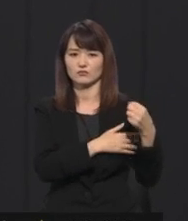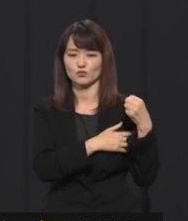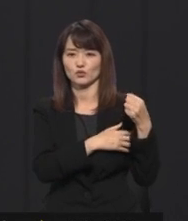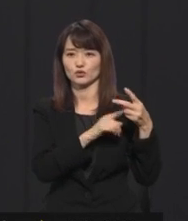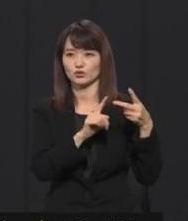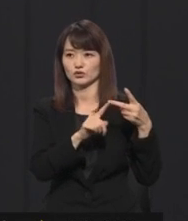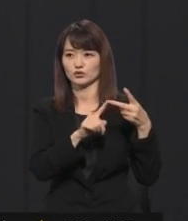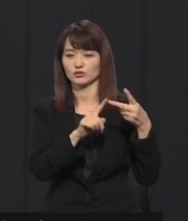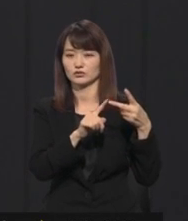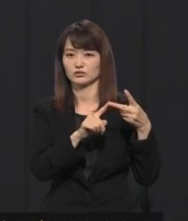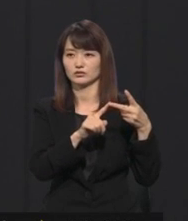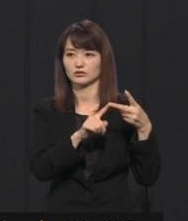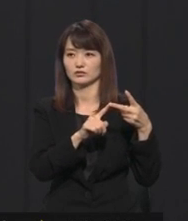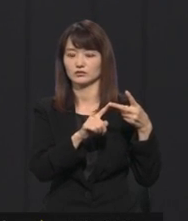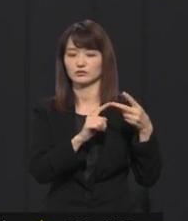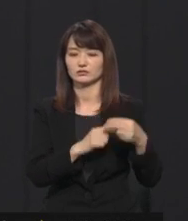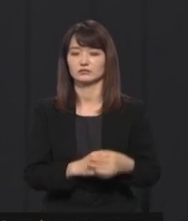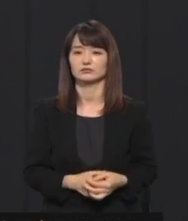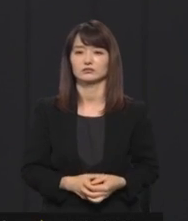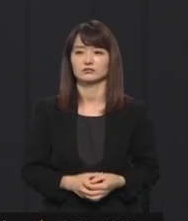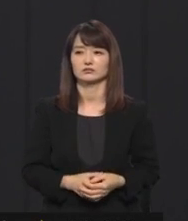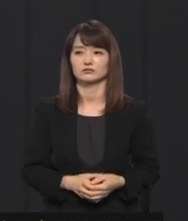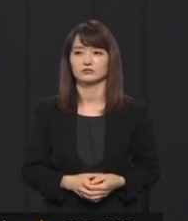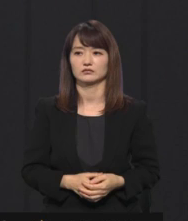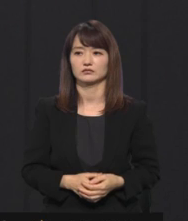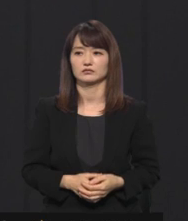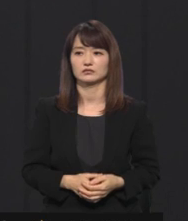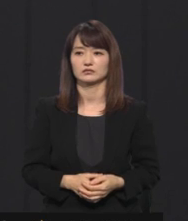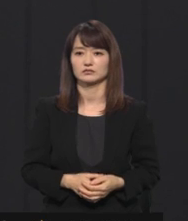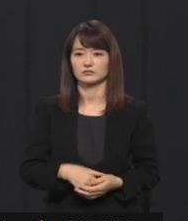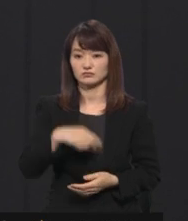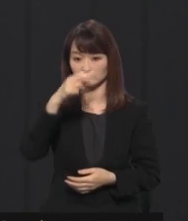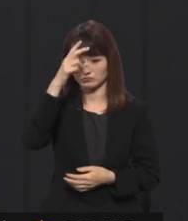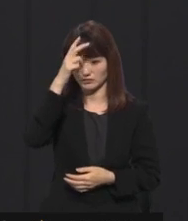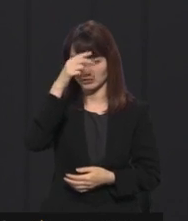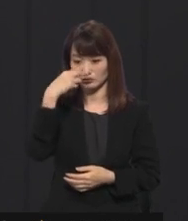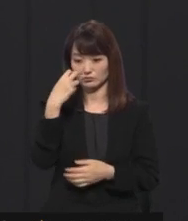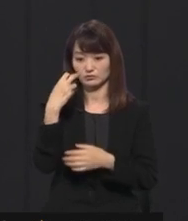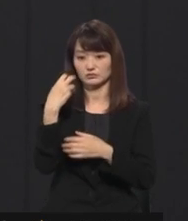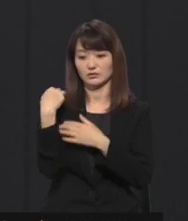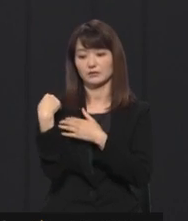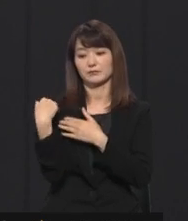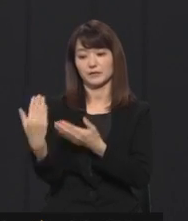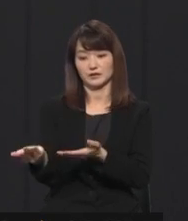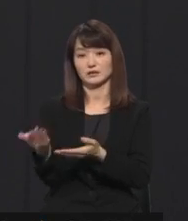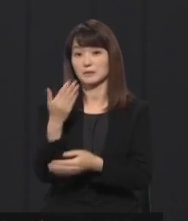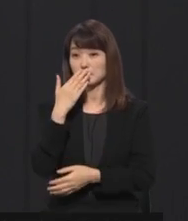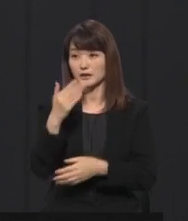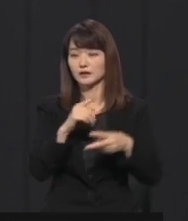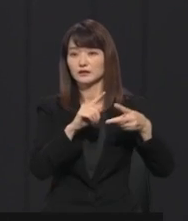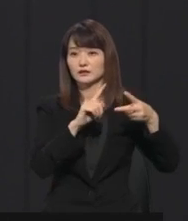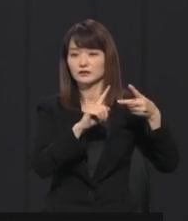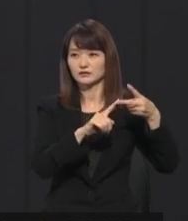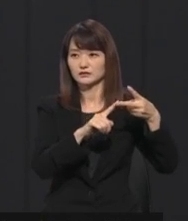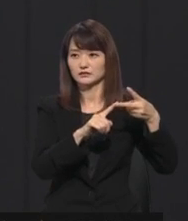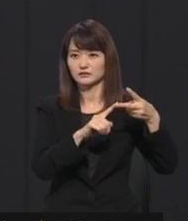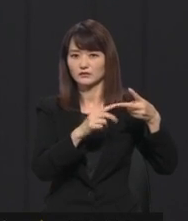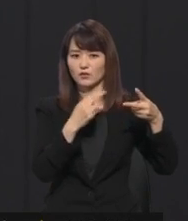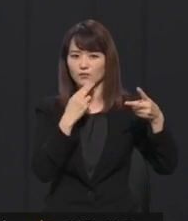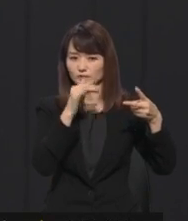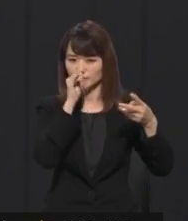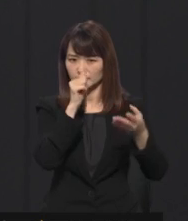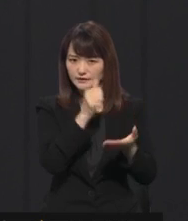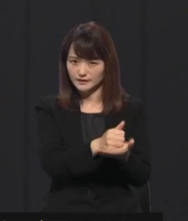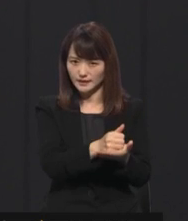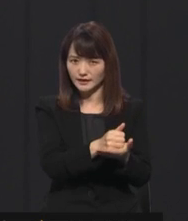수사기관이 어 뭐 방치하면 가능할 수도 있다고 말 현실적으로 근데 후자의 경우 며 없는 죄를 있게 만든다는 이런